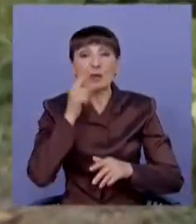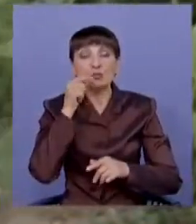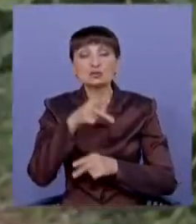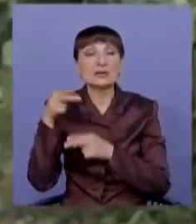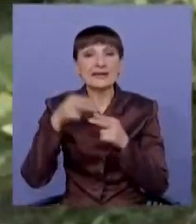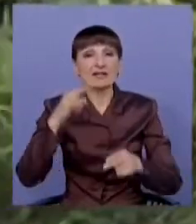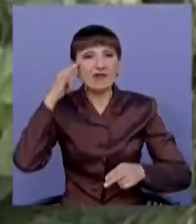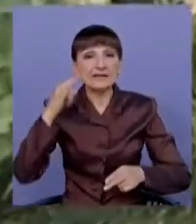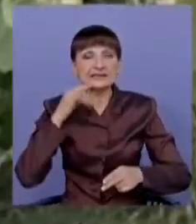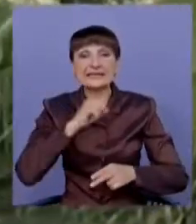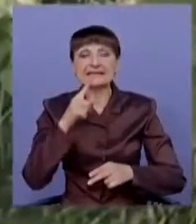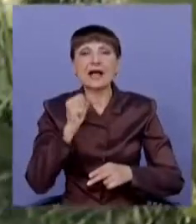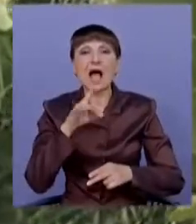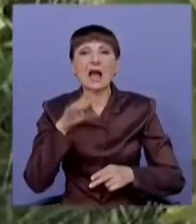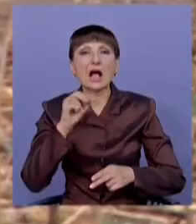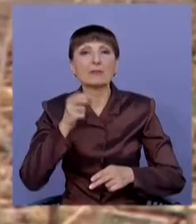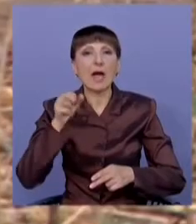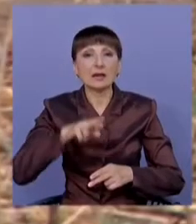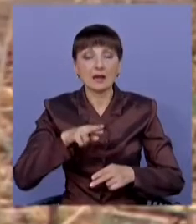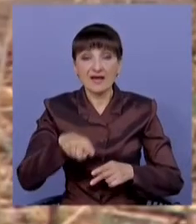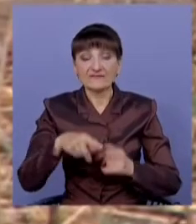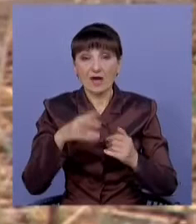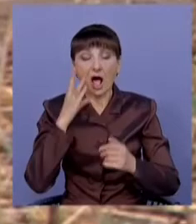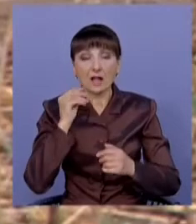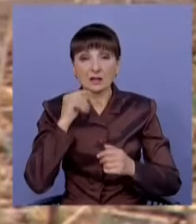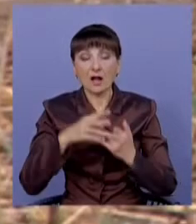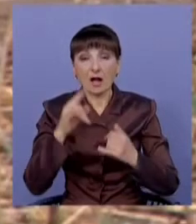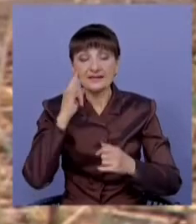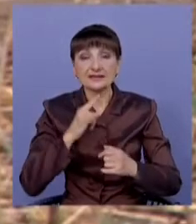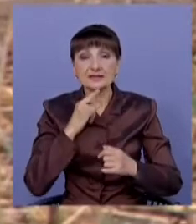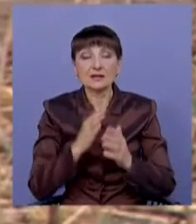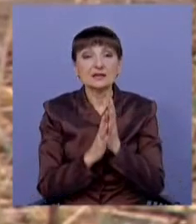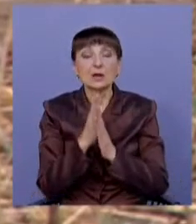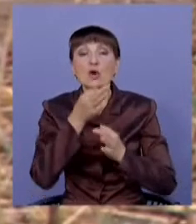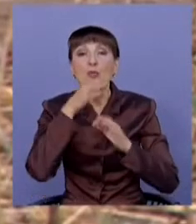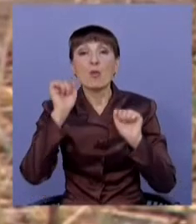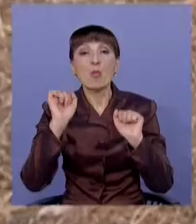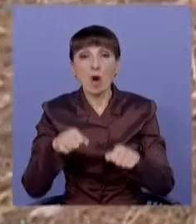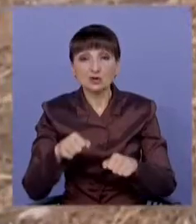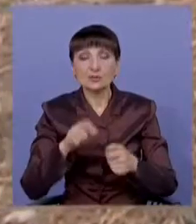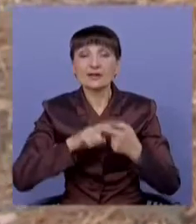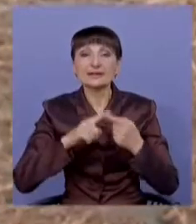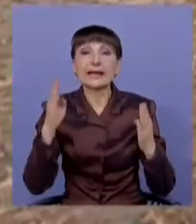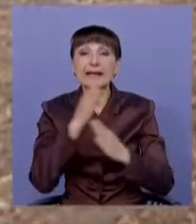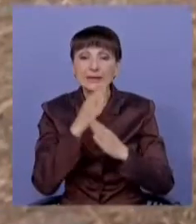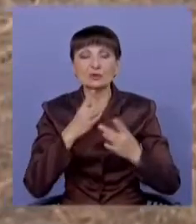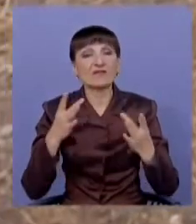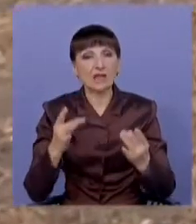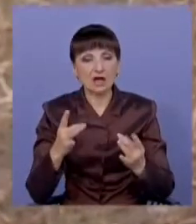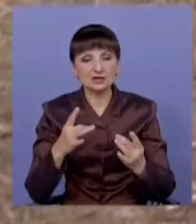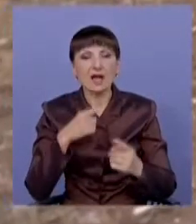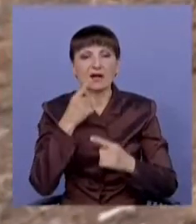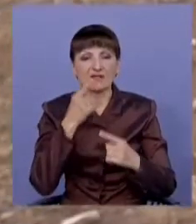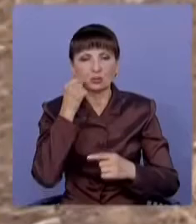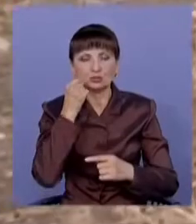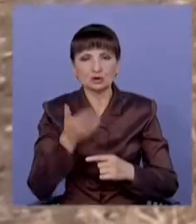приехал в Казахстан из Каракалпакстана. На земле Алматинской области вполне приживается любая культура. Все благодаря климату и влажности, считает